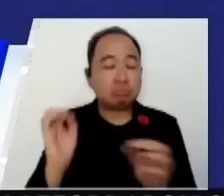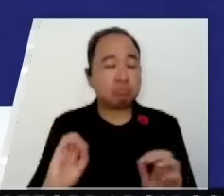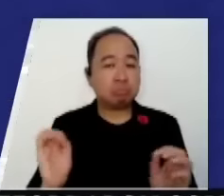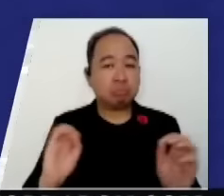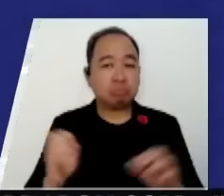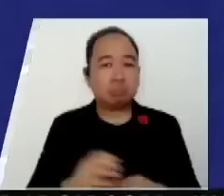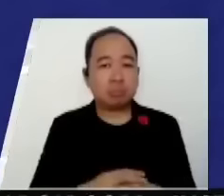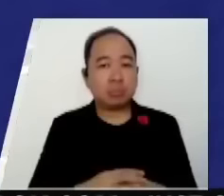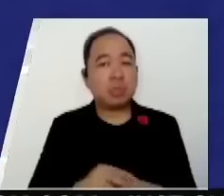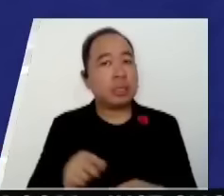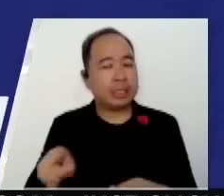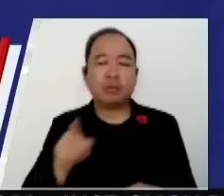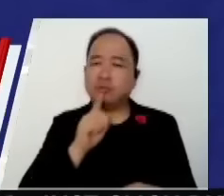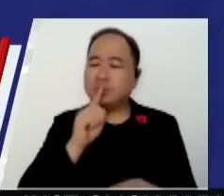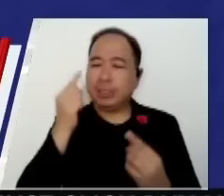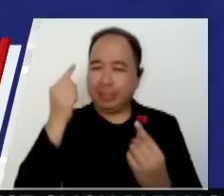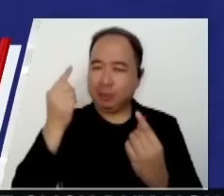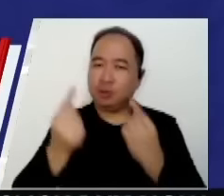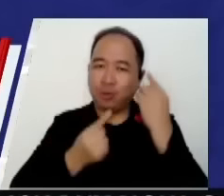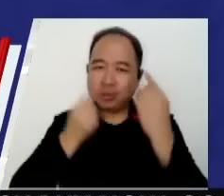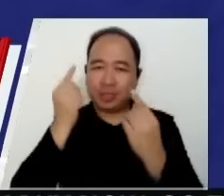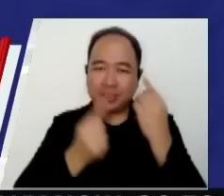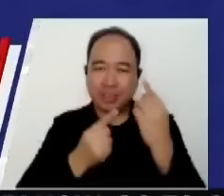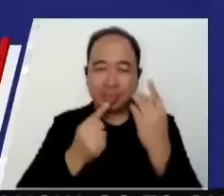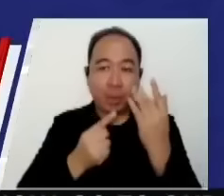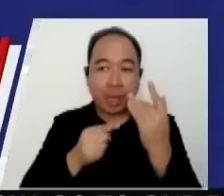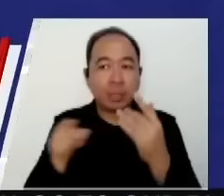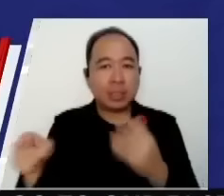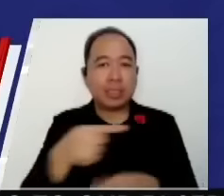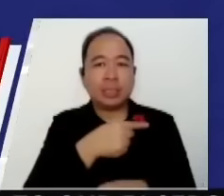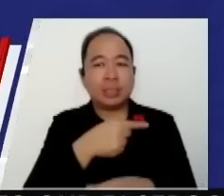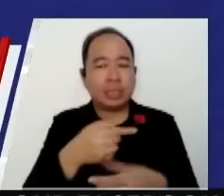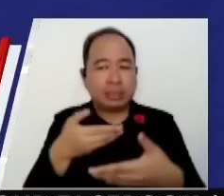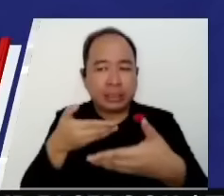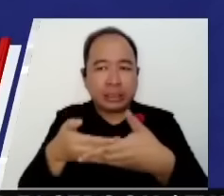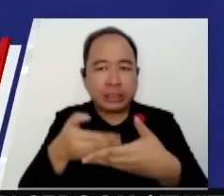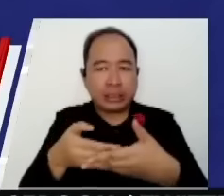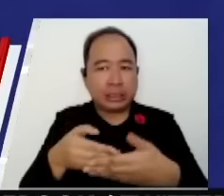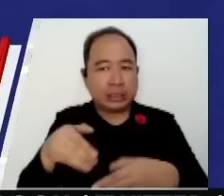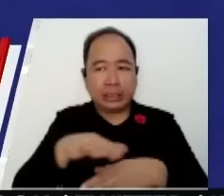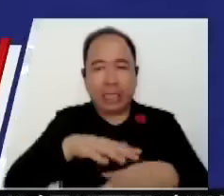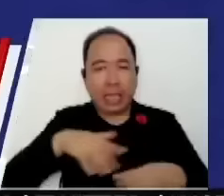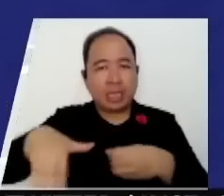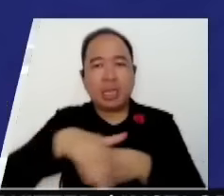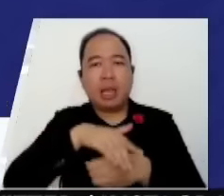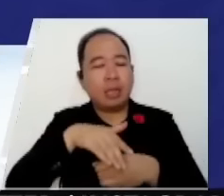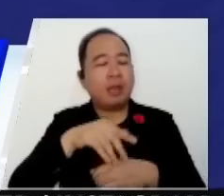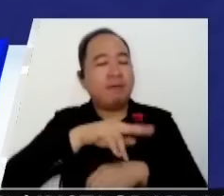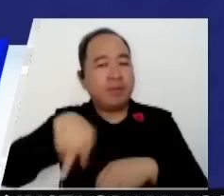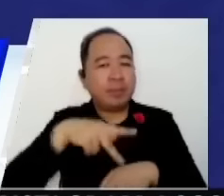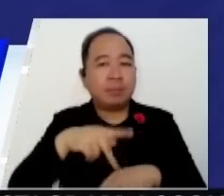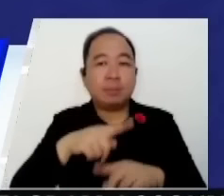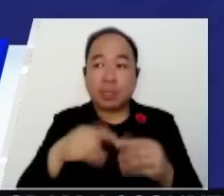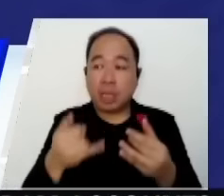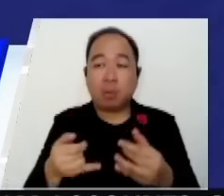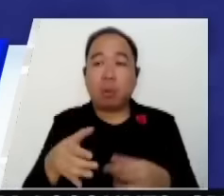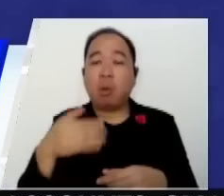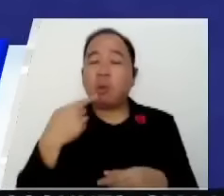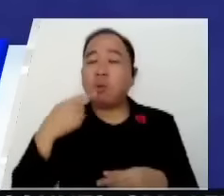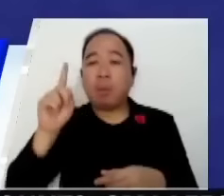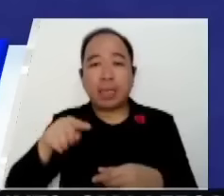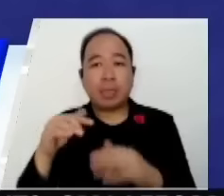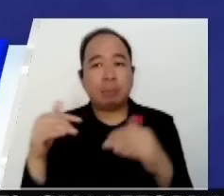because yun nga, no, lumalapit at lumalapit na po yung mga incidents. But with the command conference that we had, no, there was a guidance by the